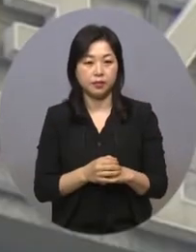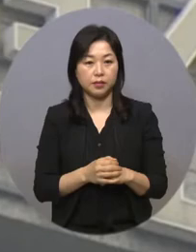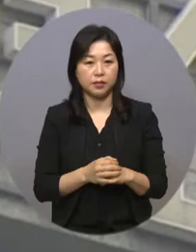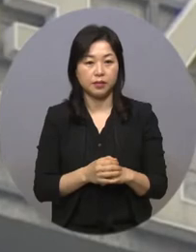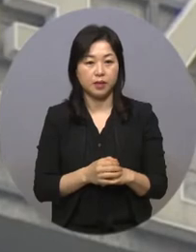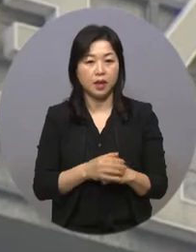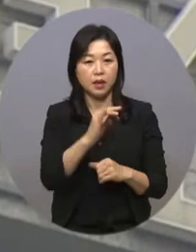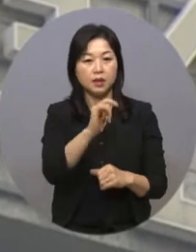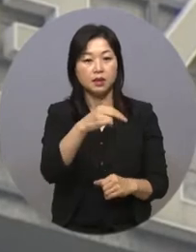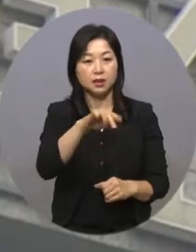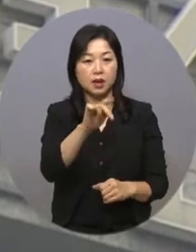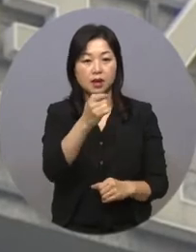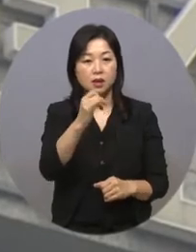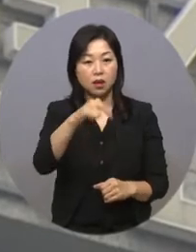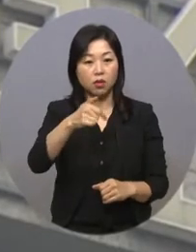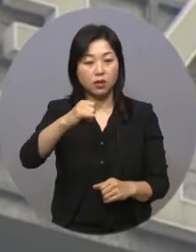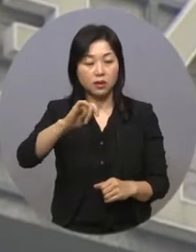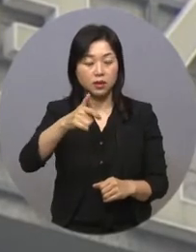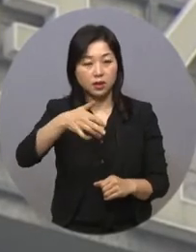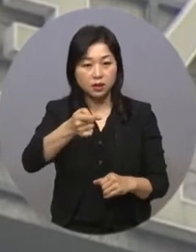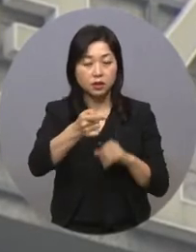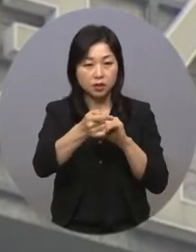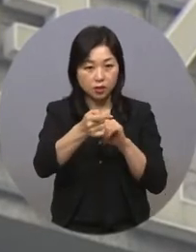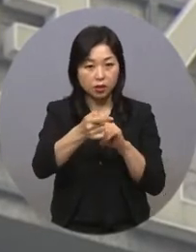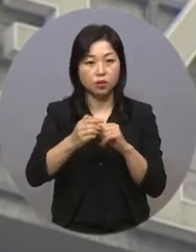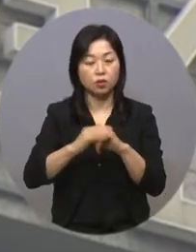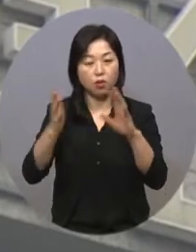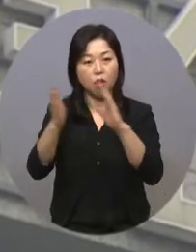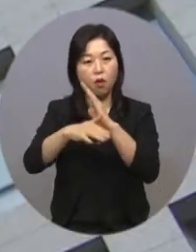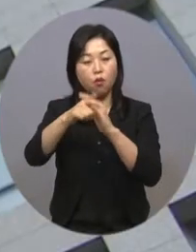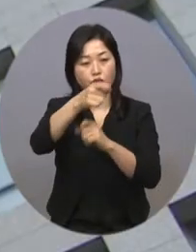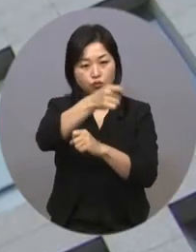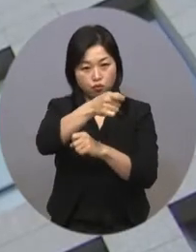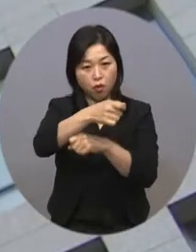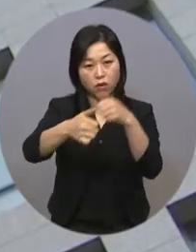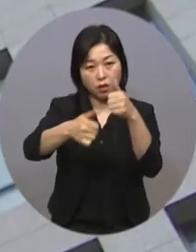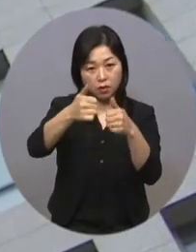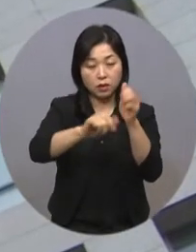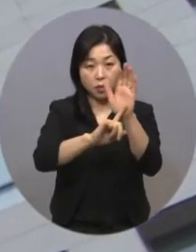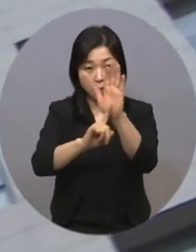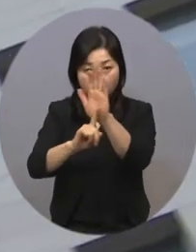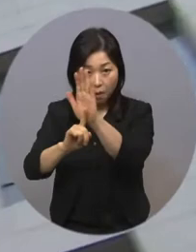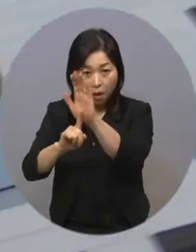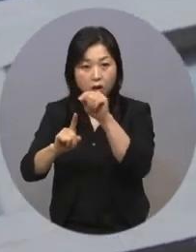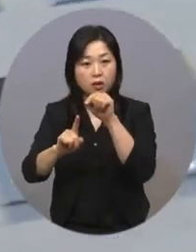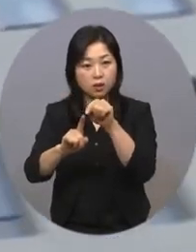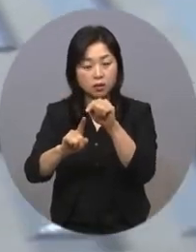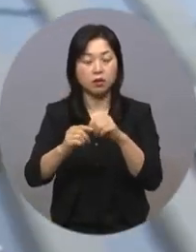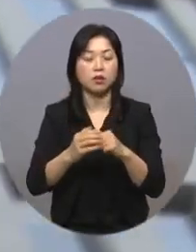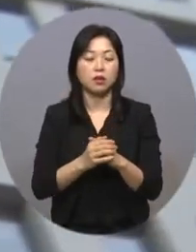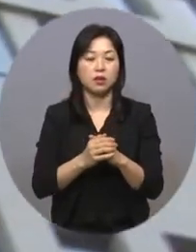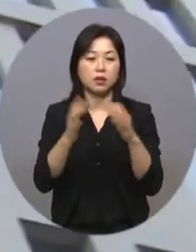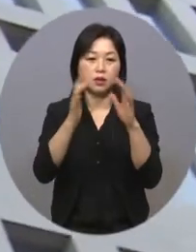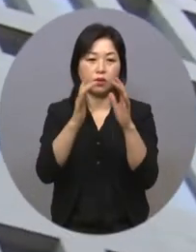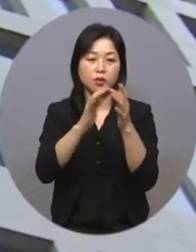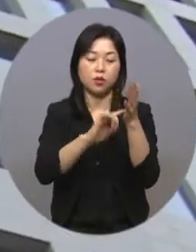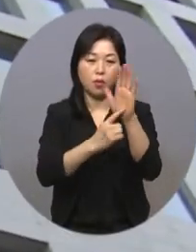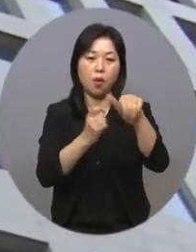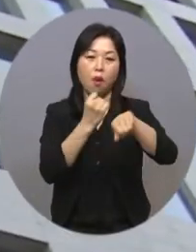2012년도 국가공무원 공개경쟁채용 시험 계획을 싸이 버그 국가 고시 센터 등을 통해 공부 한다고